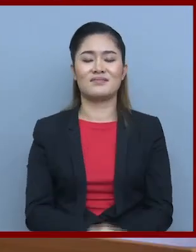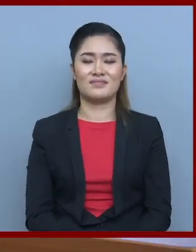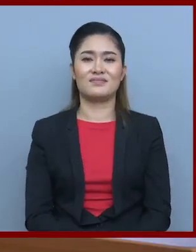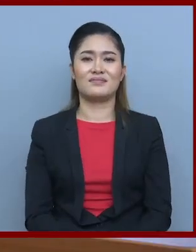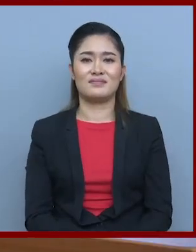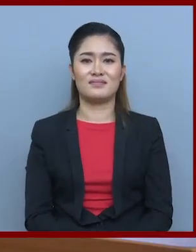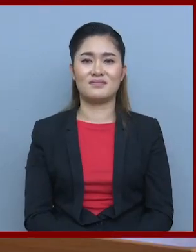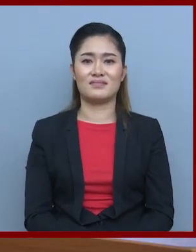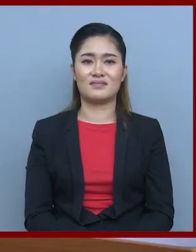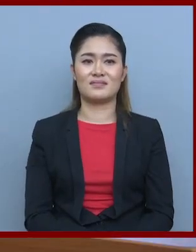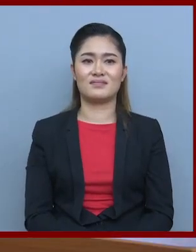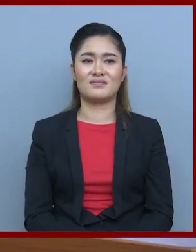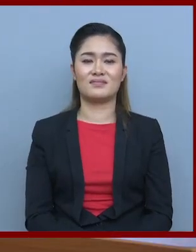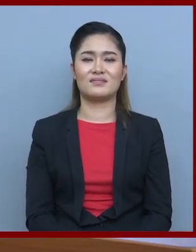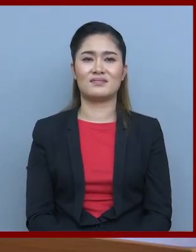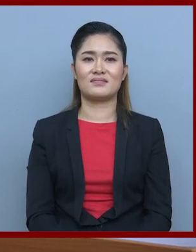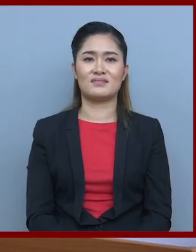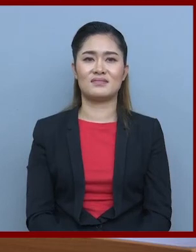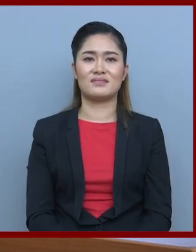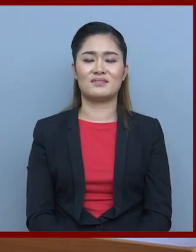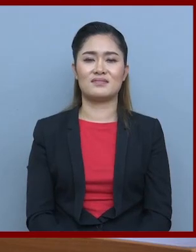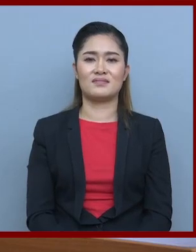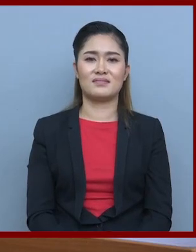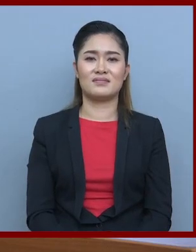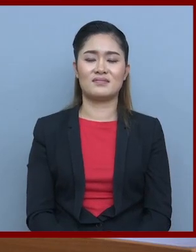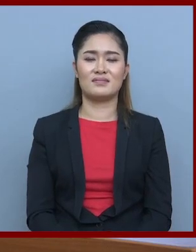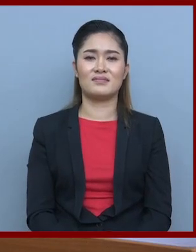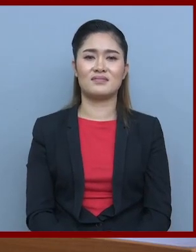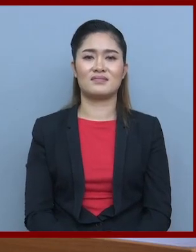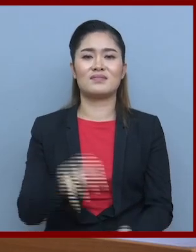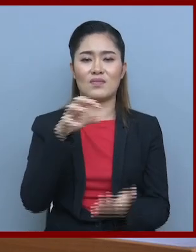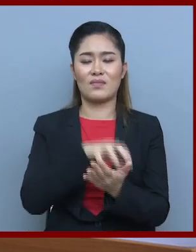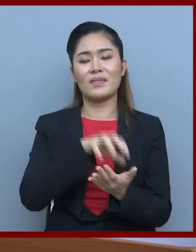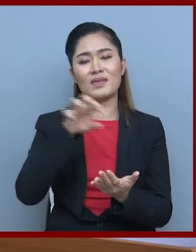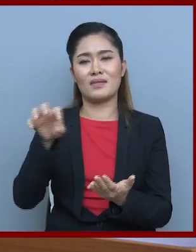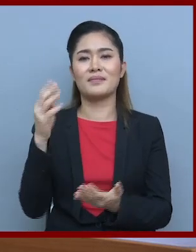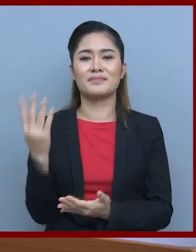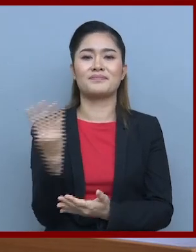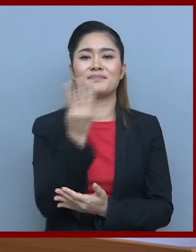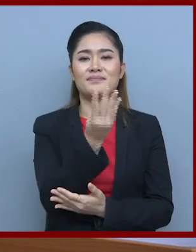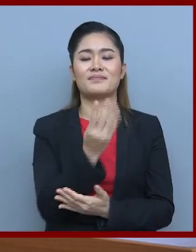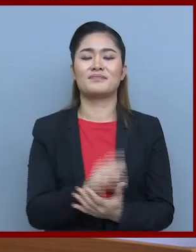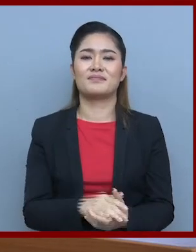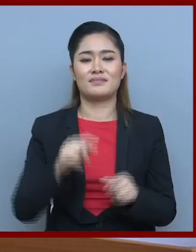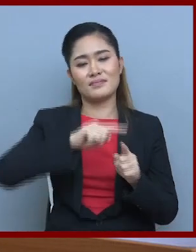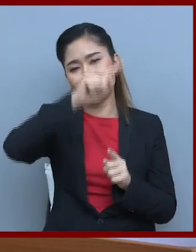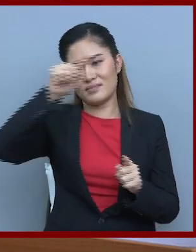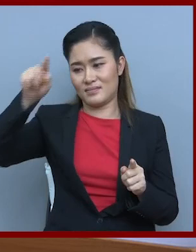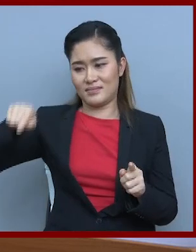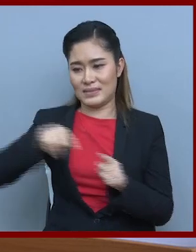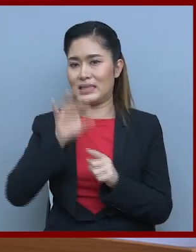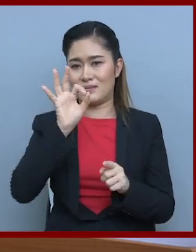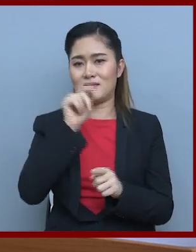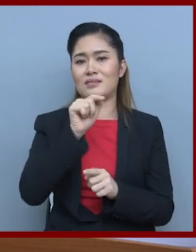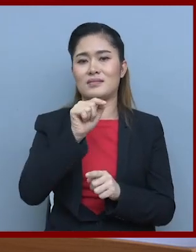างไว้นะแล้วก็คลิกแต่ละตัวจากนั้นกดอะไร copy ก่อนจะวางเหมือนเดิมเลือก